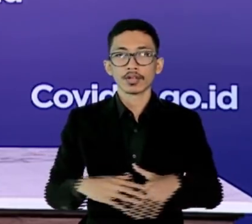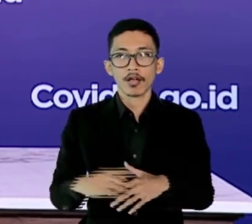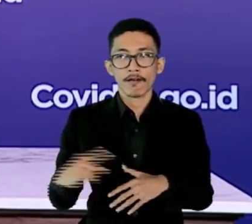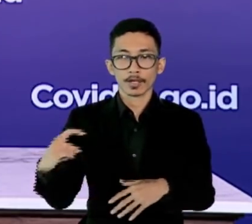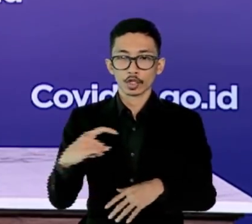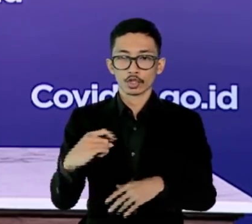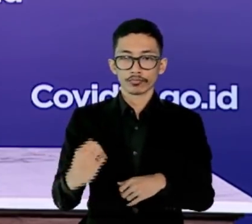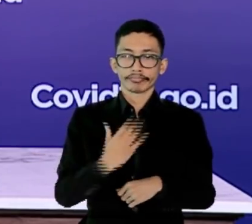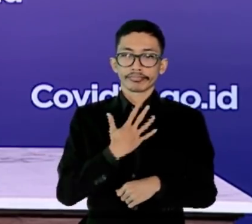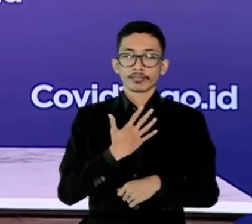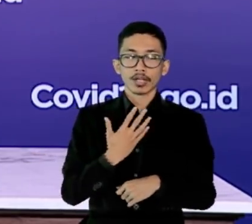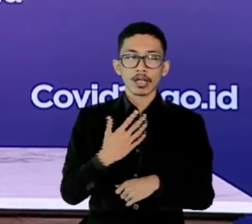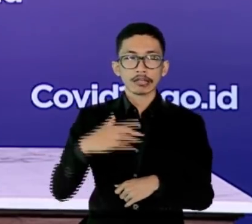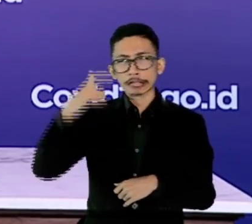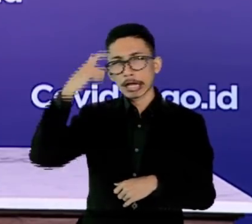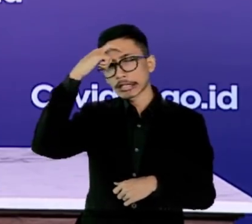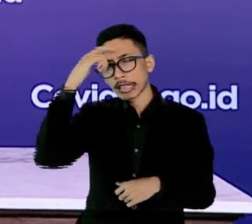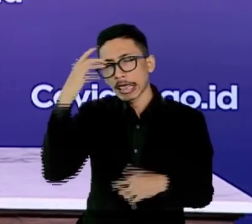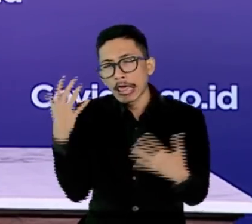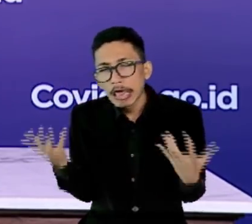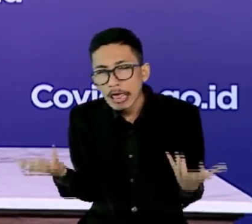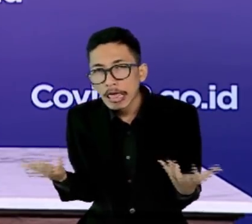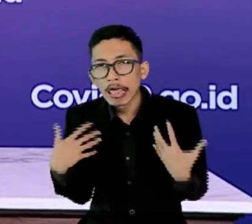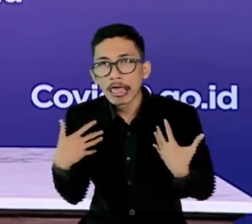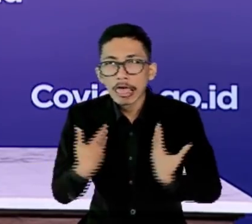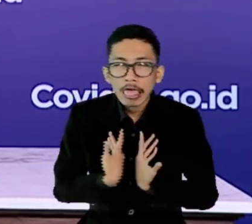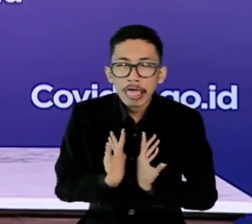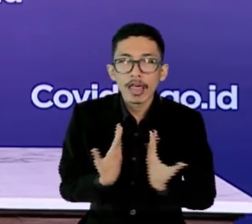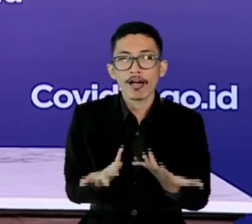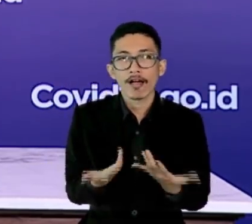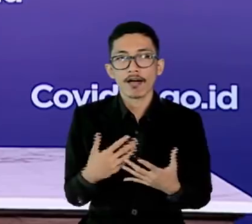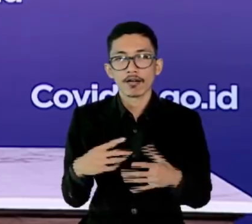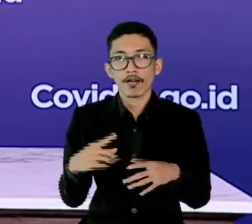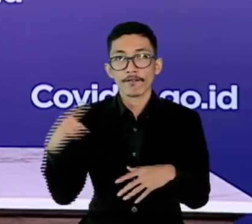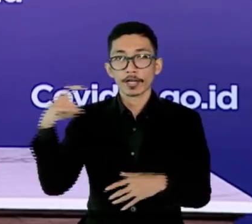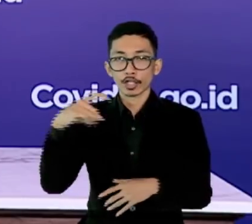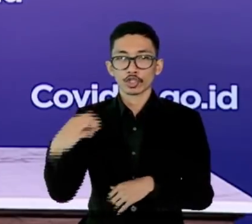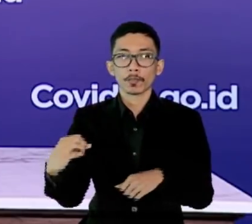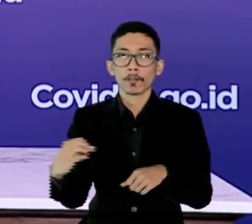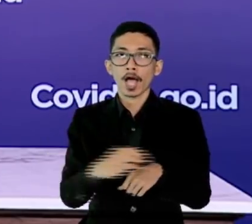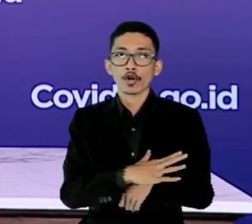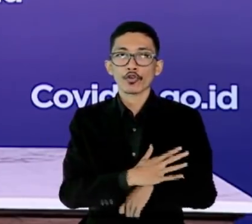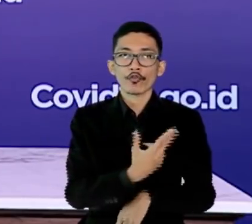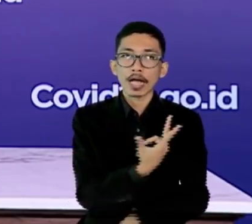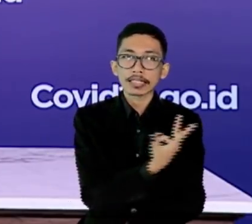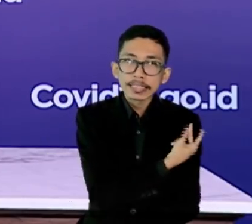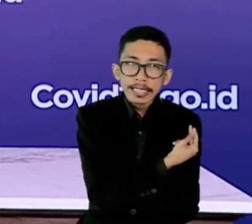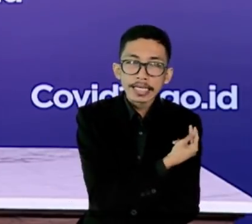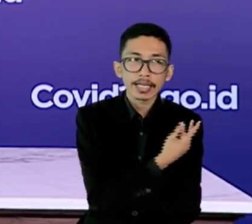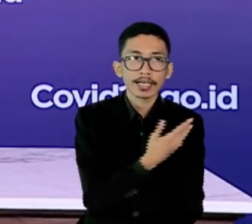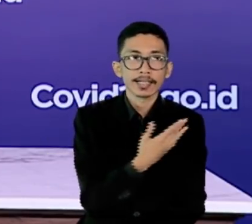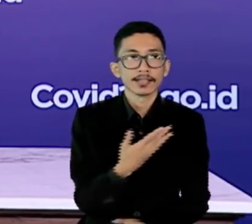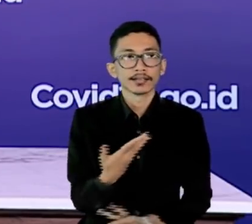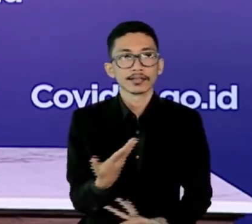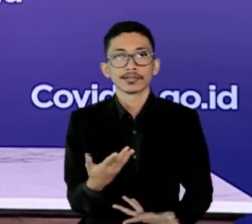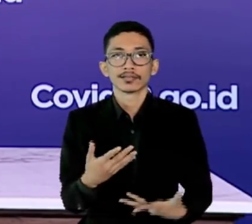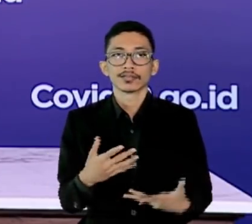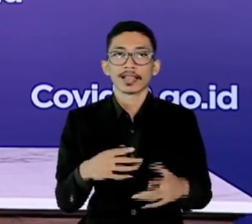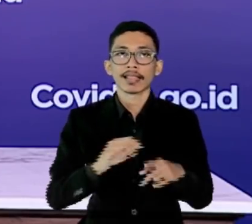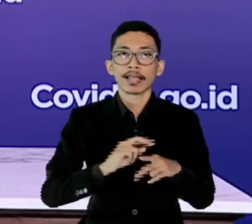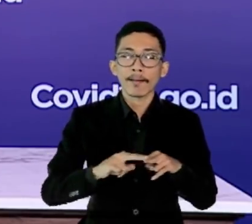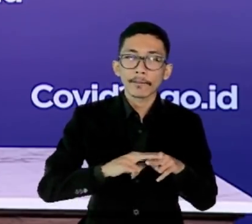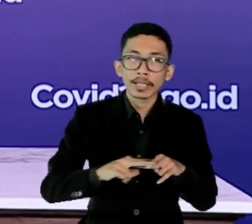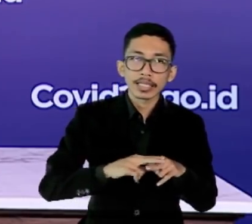yang ditimbulkan, ataupun pengaruhnya terhadap vaksin, obat-obatan, metode terapi, alat